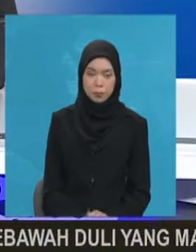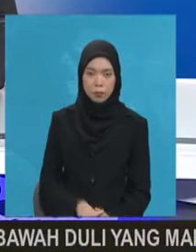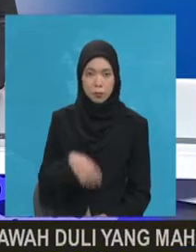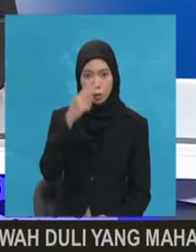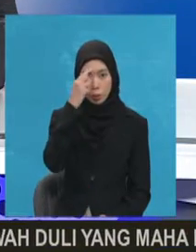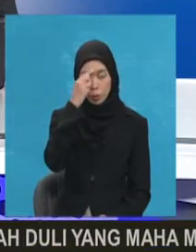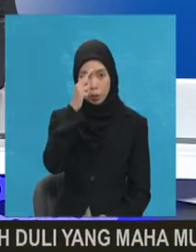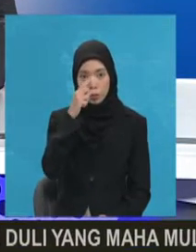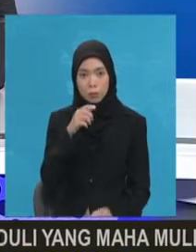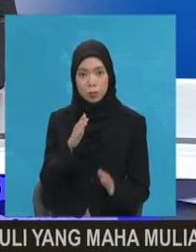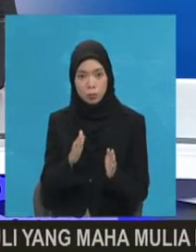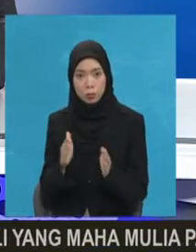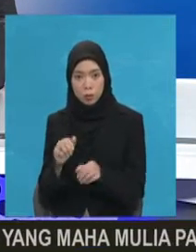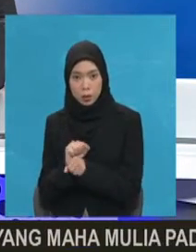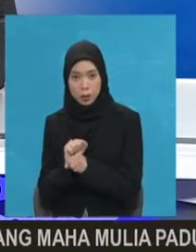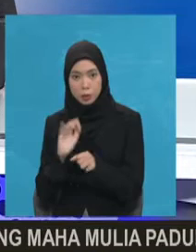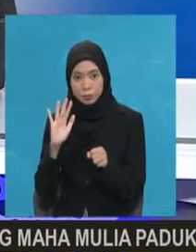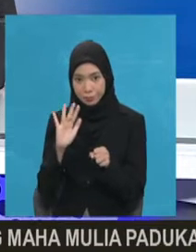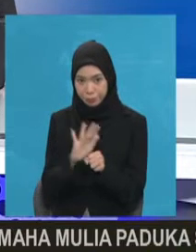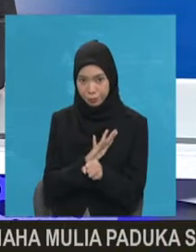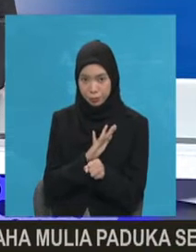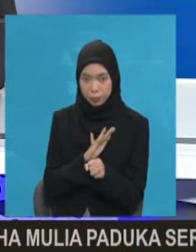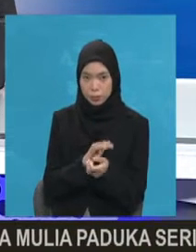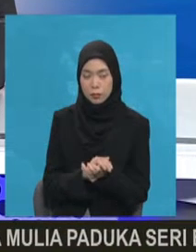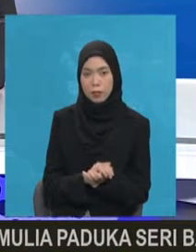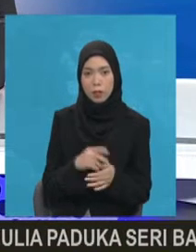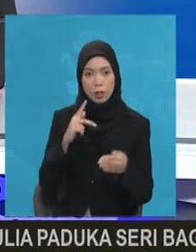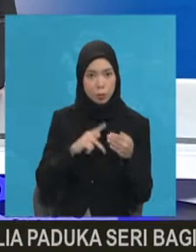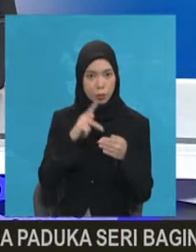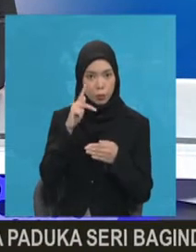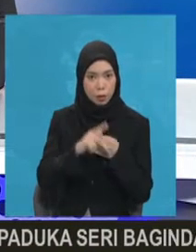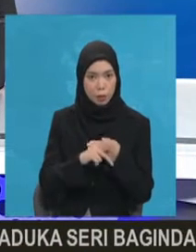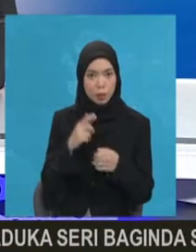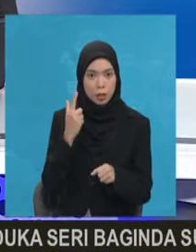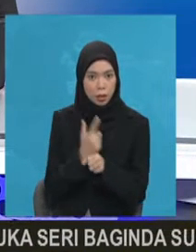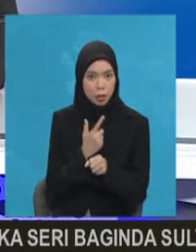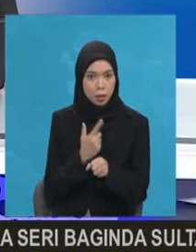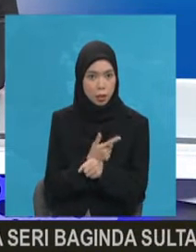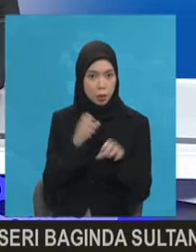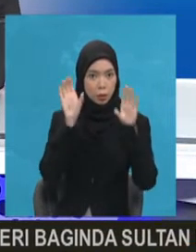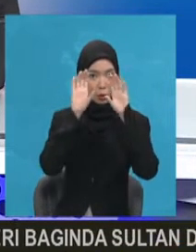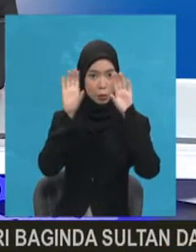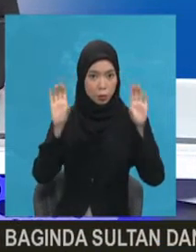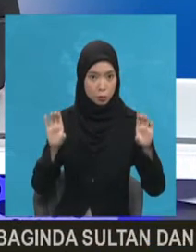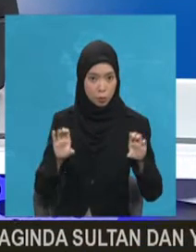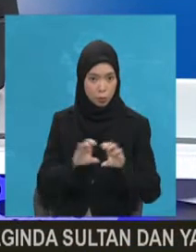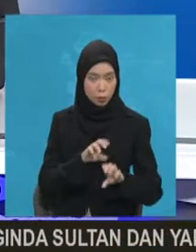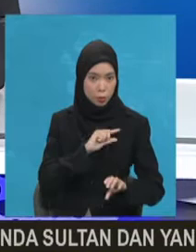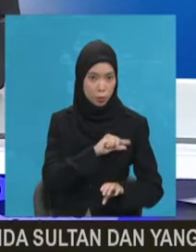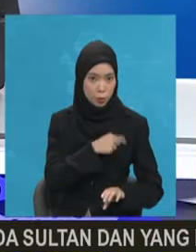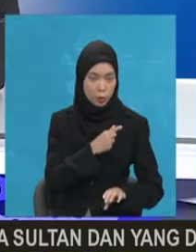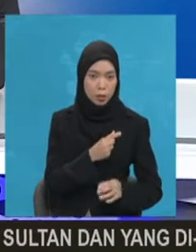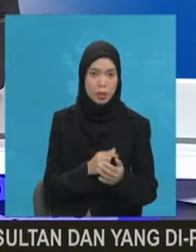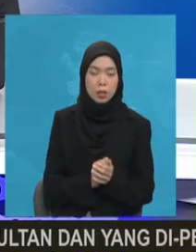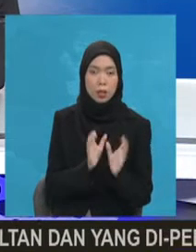bagi melengkapi perkembangan kaki tangan dalam program latihan dan pesisiran yang berkualiti Brunei deskrio